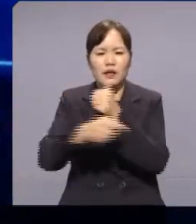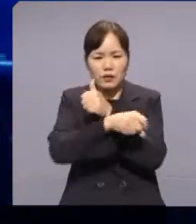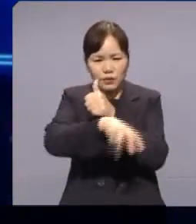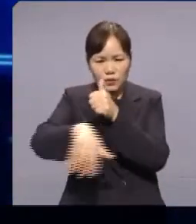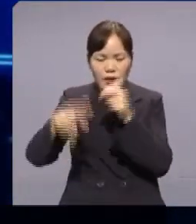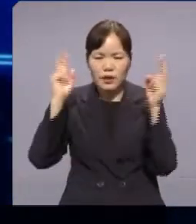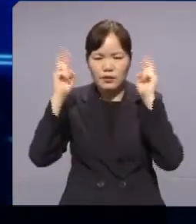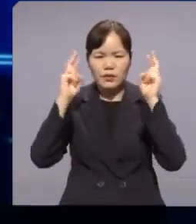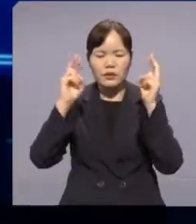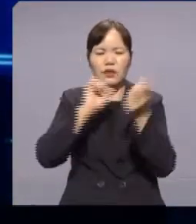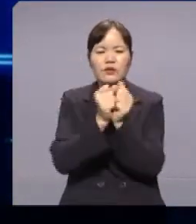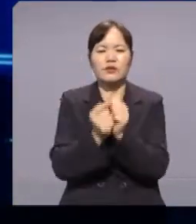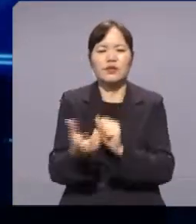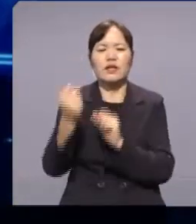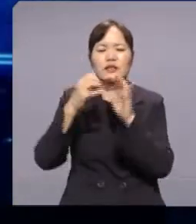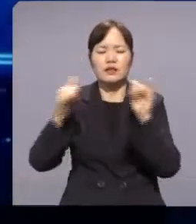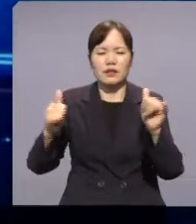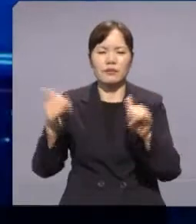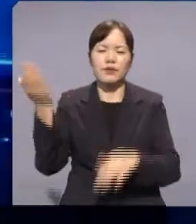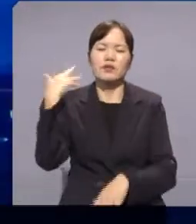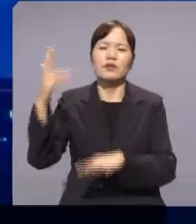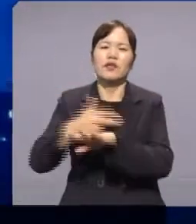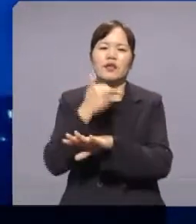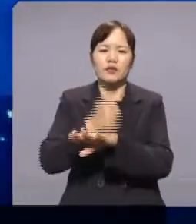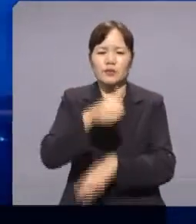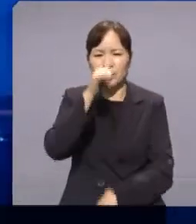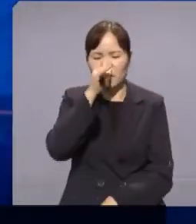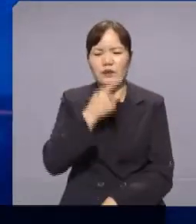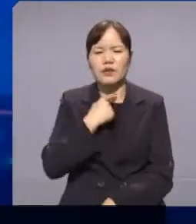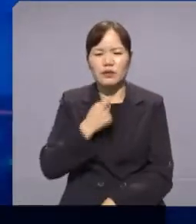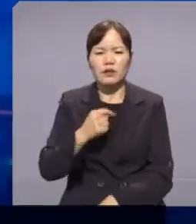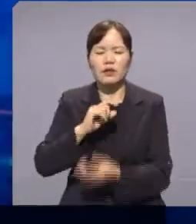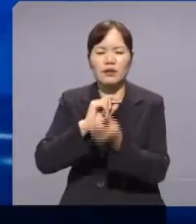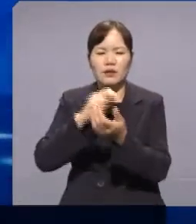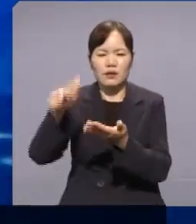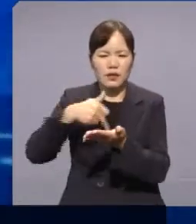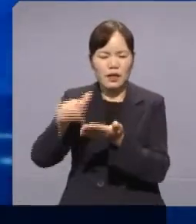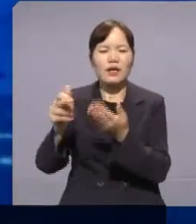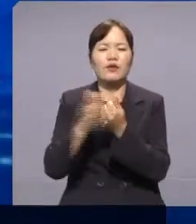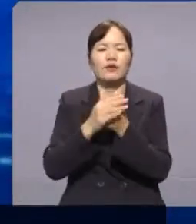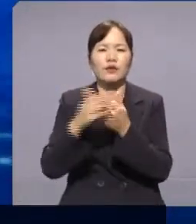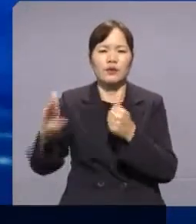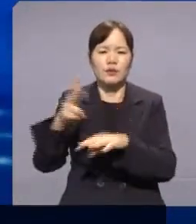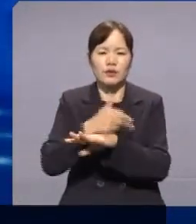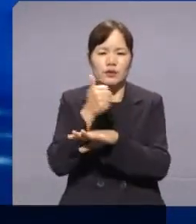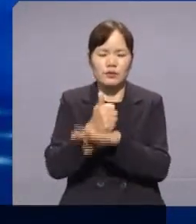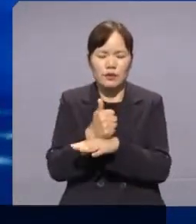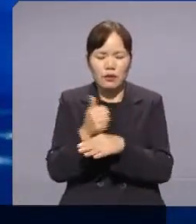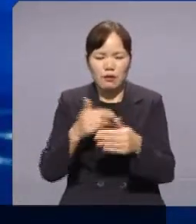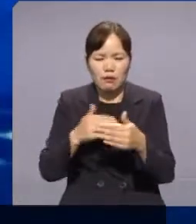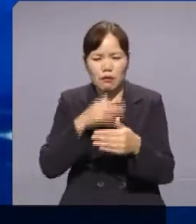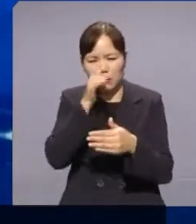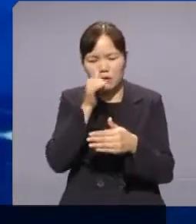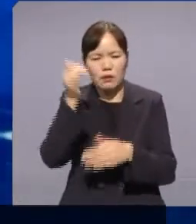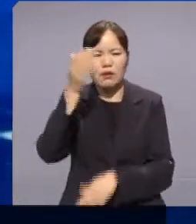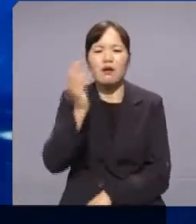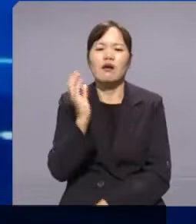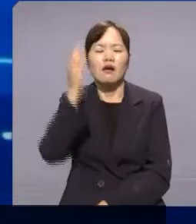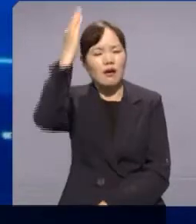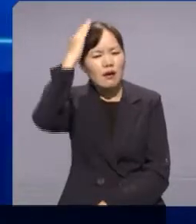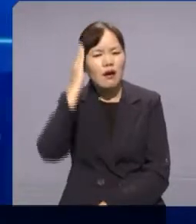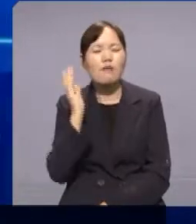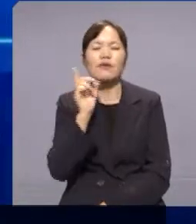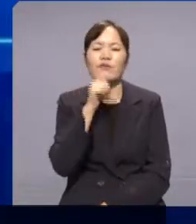분들 특별했습니다. 지난 주말에 있었던 카카오 사태 때문에 뭐 이미 주말에 떨고 계셨죠. 검은 월요일이